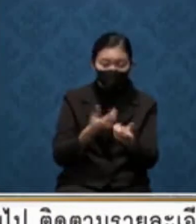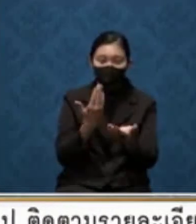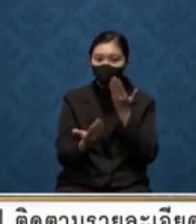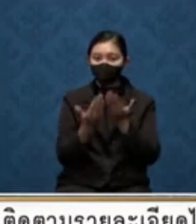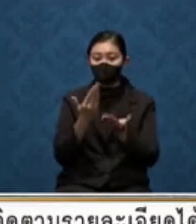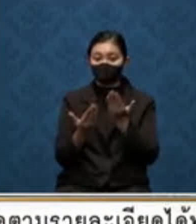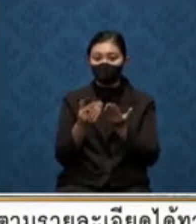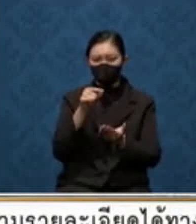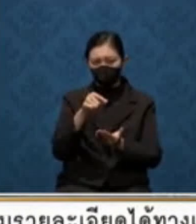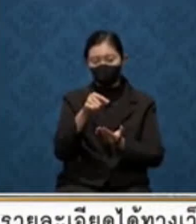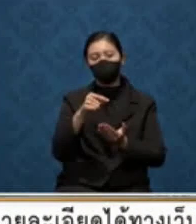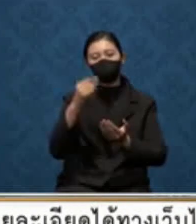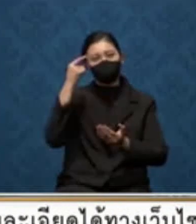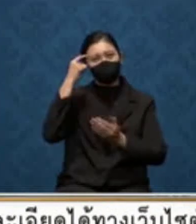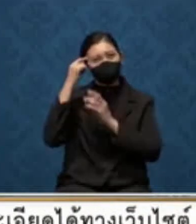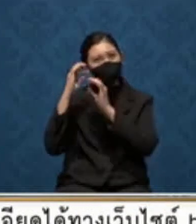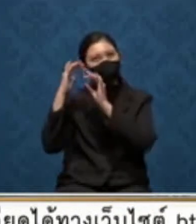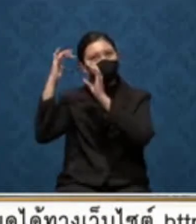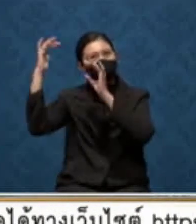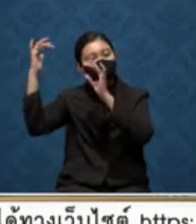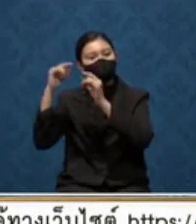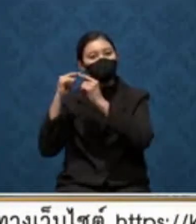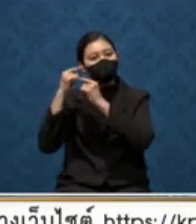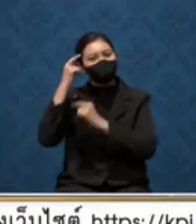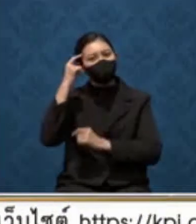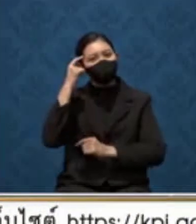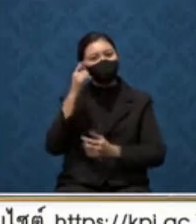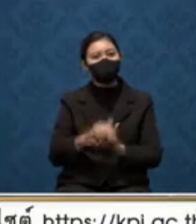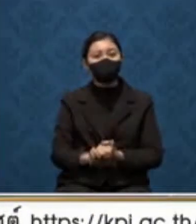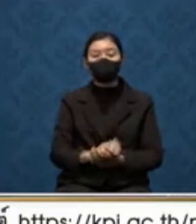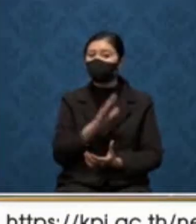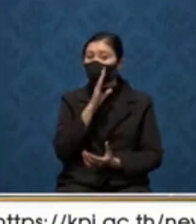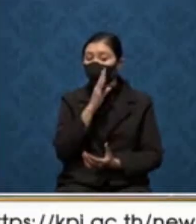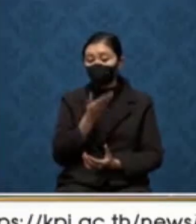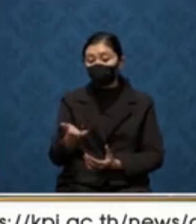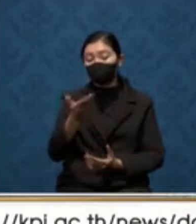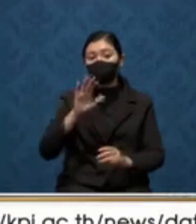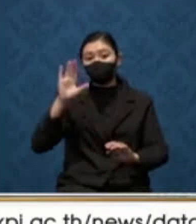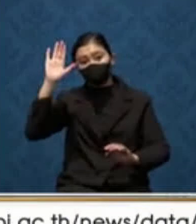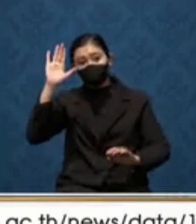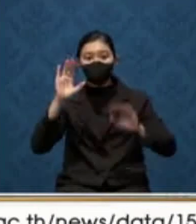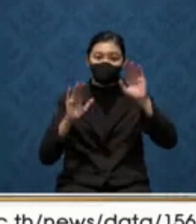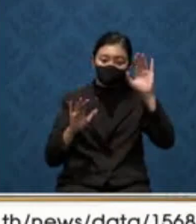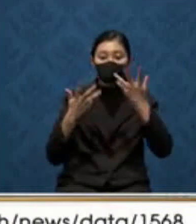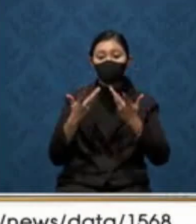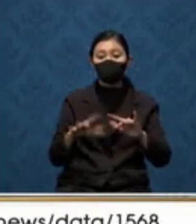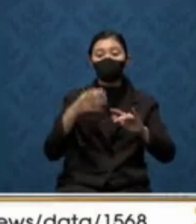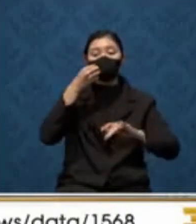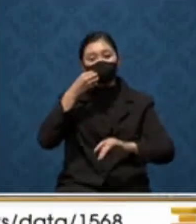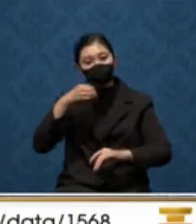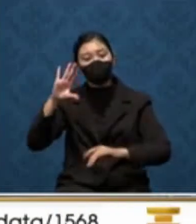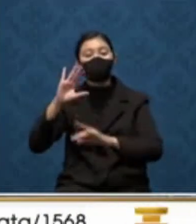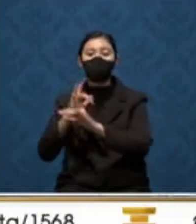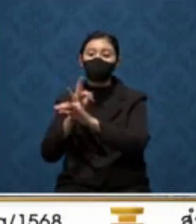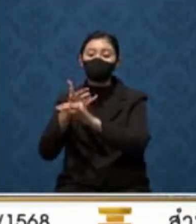หวง เหองเขาเพราท่านโบส เส biกลัไปกนร็ชาles ของฟลัเซรษกลไปก ถบรงิกของญี่ปุ่นกลไปกนโจูของเกาหลี